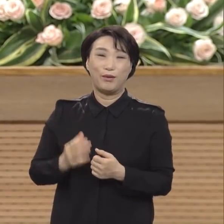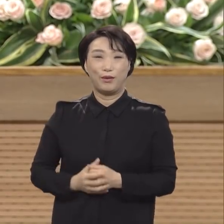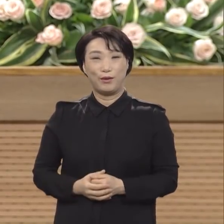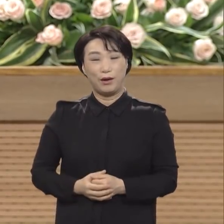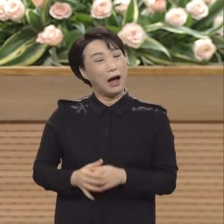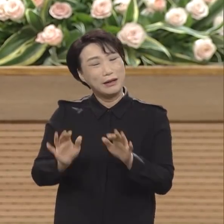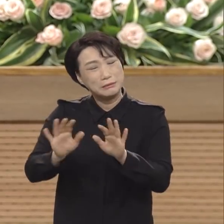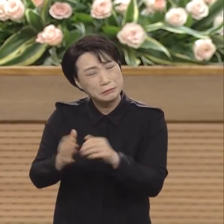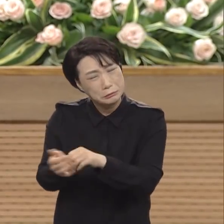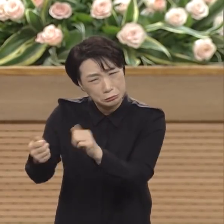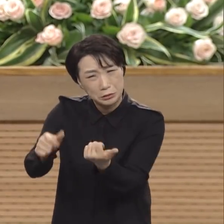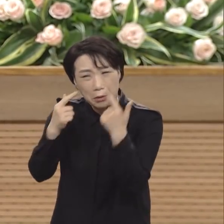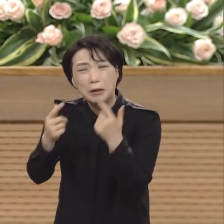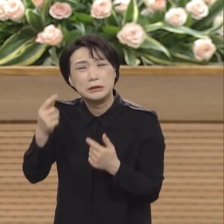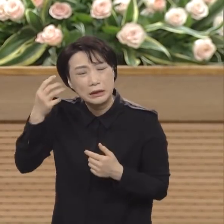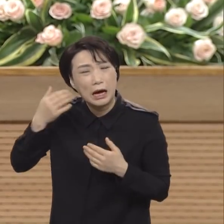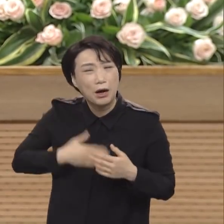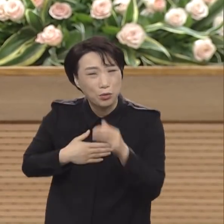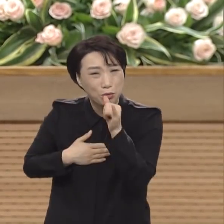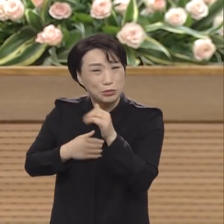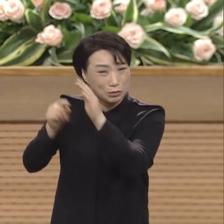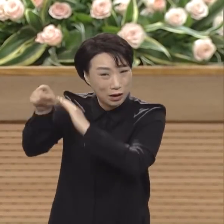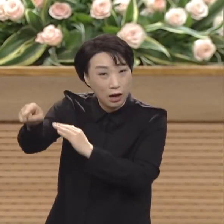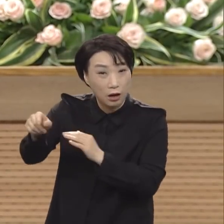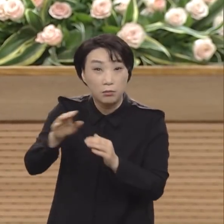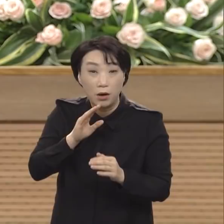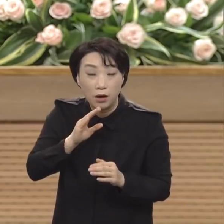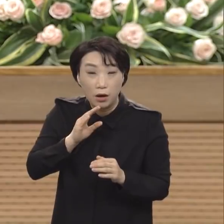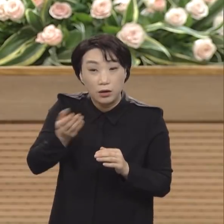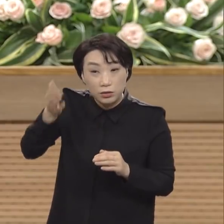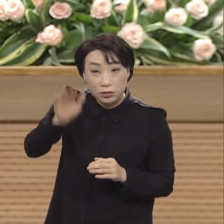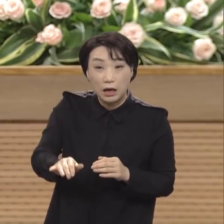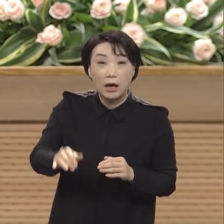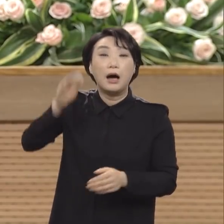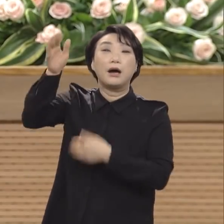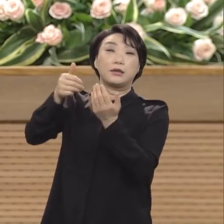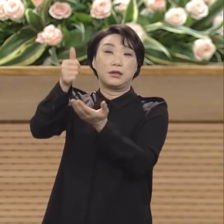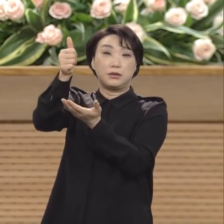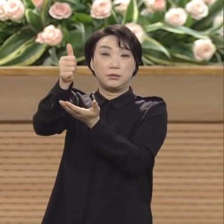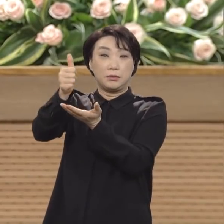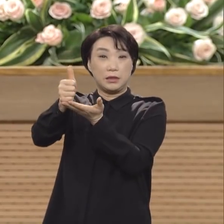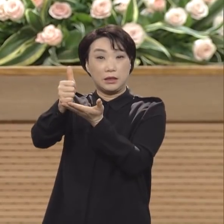모른다. 죽는다고 확증했지. 그러나 하나님이